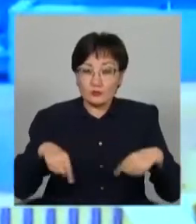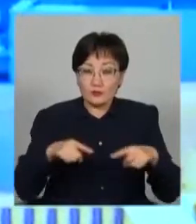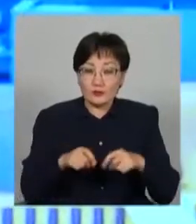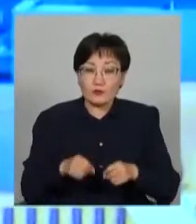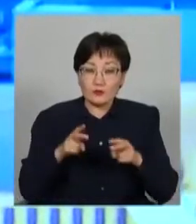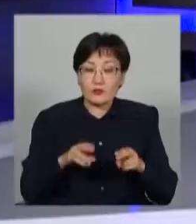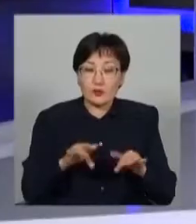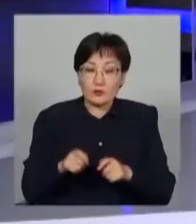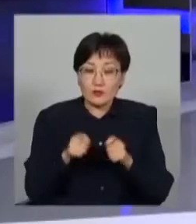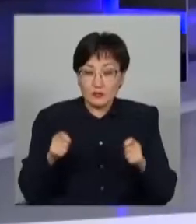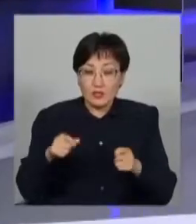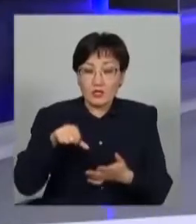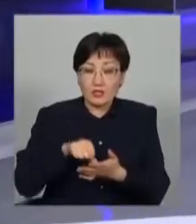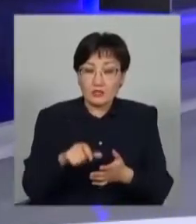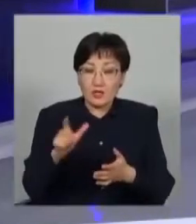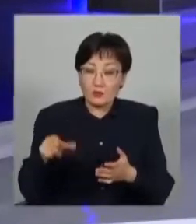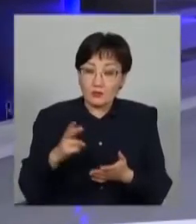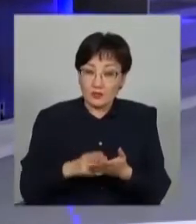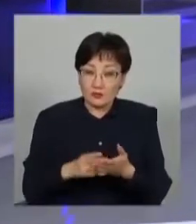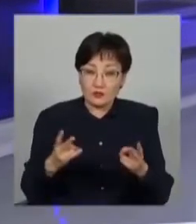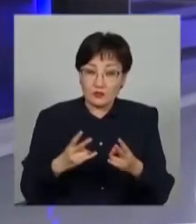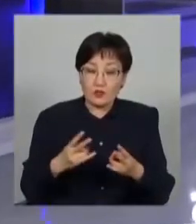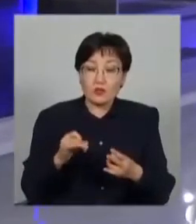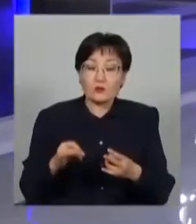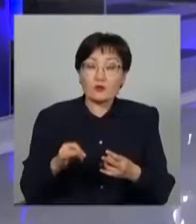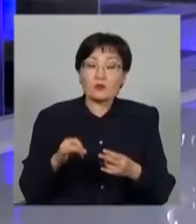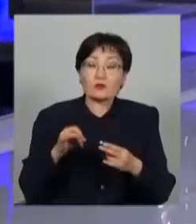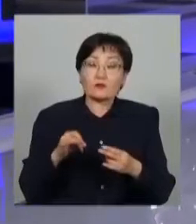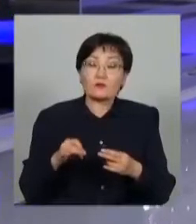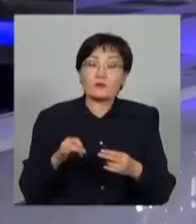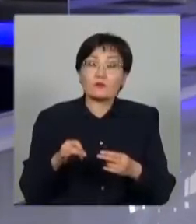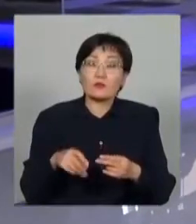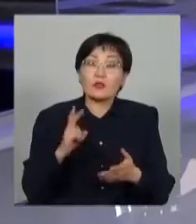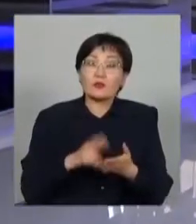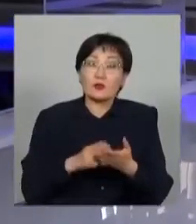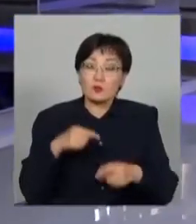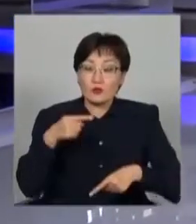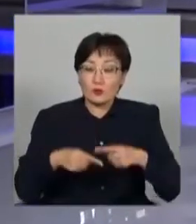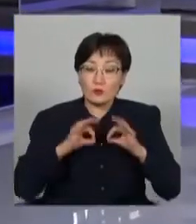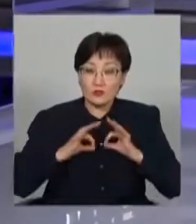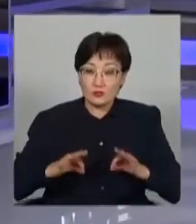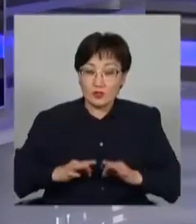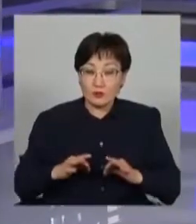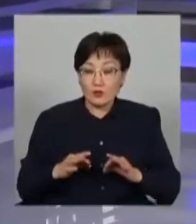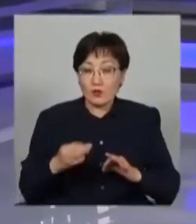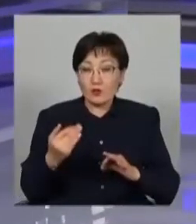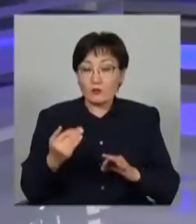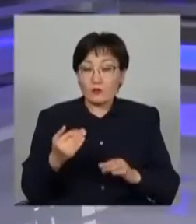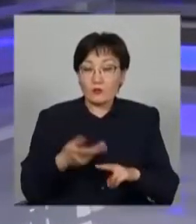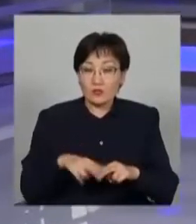қылмыстық істі ашып оған қатысты адамдарды дәлелдеу керек. Жаңа оған шығаратын дәлелдемелерді қарап отырып прокуратура оның жаңағы оған